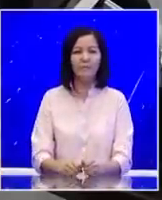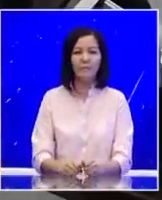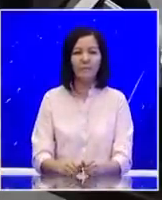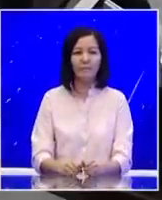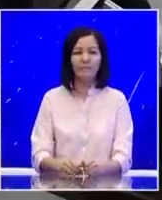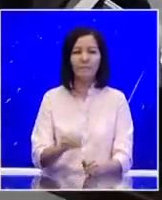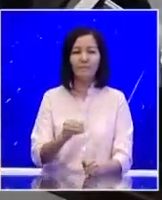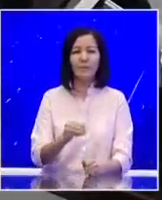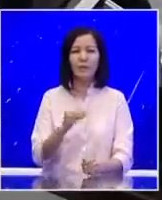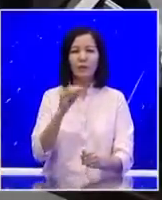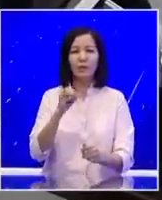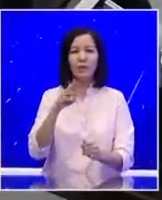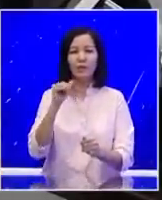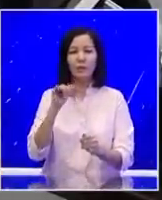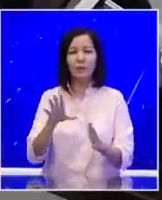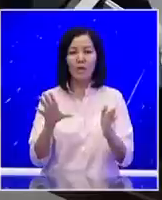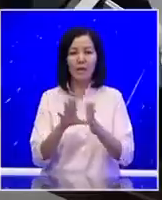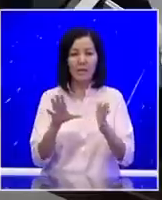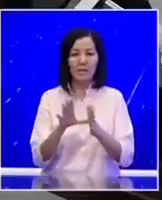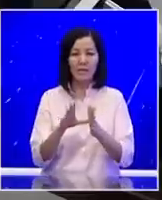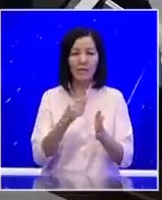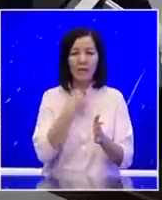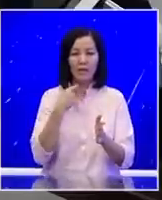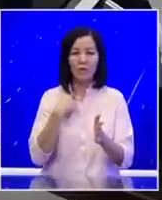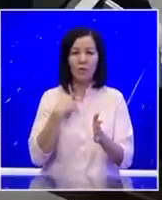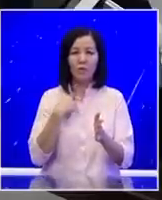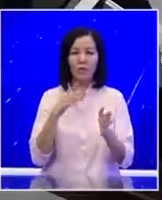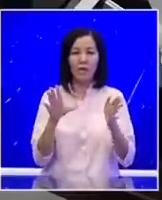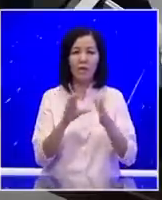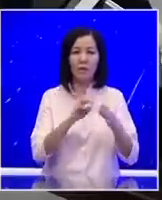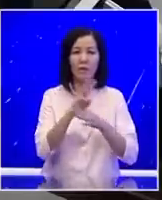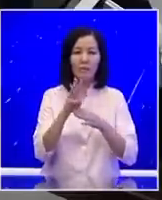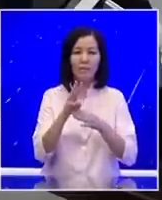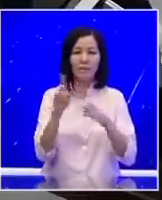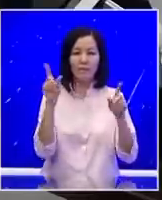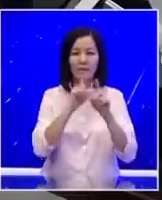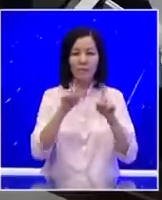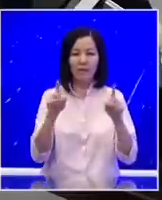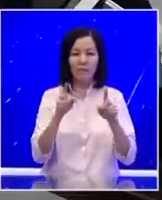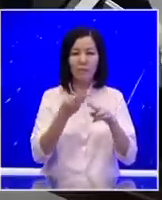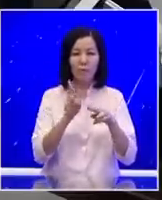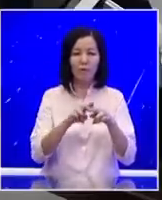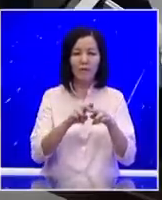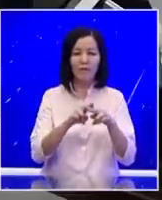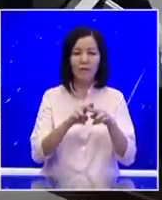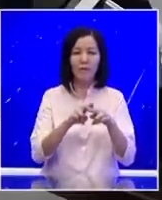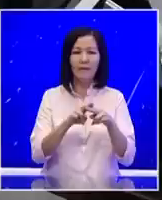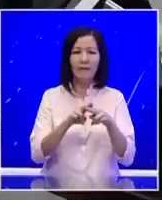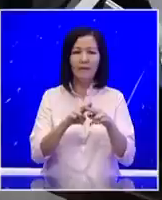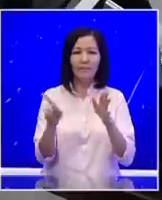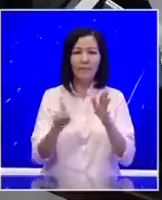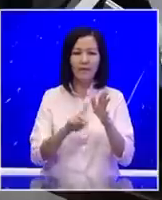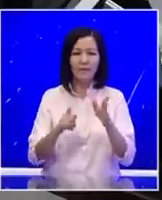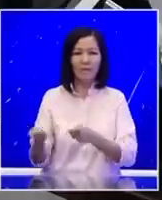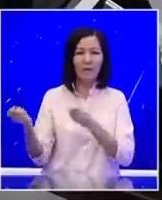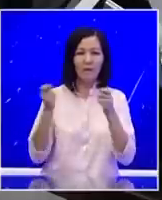Жетсенеретей жауапкер шектеулі серіктестігі Талдықорған өңірінің электр қуатымен қамтамасыз ететін мекеме болғандықтан мына тасымалдаушы